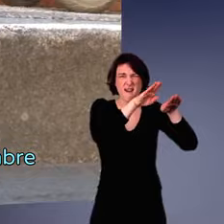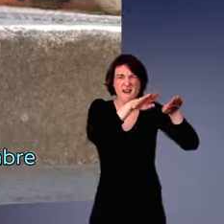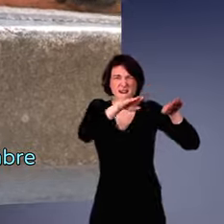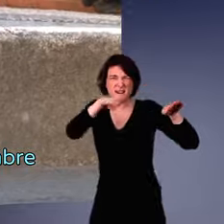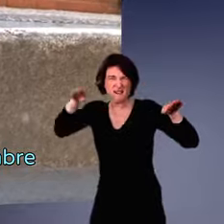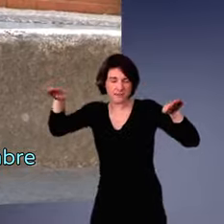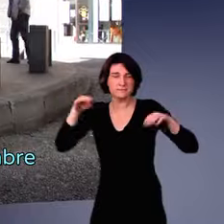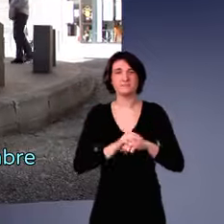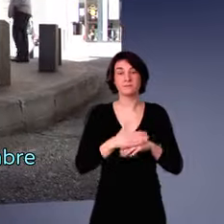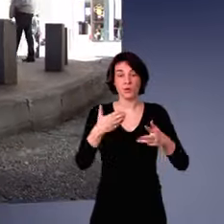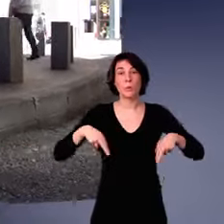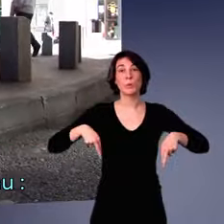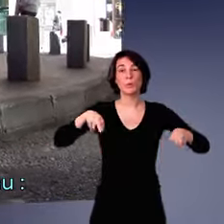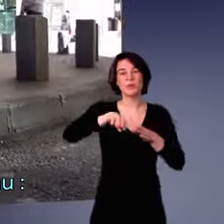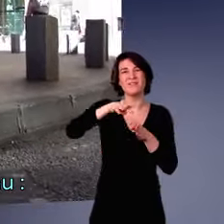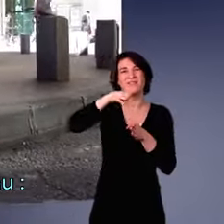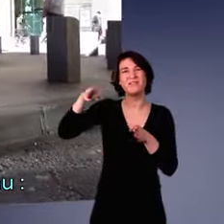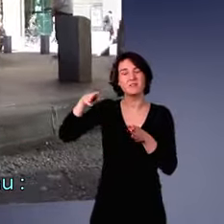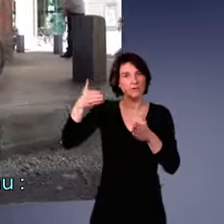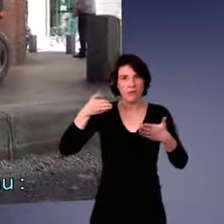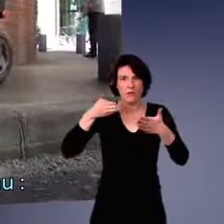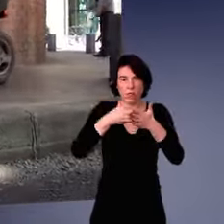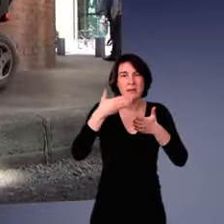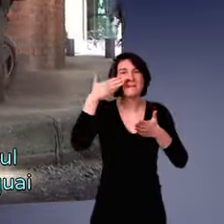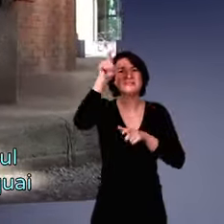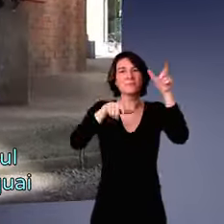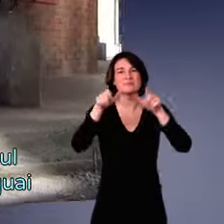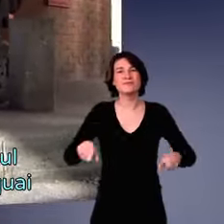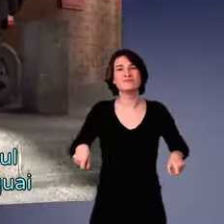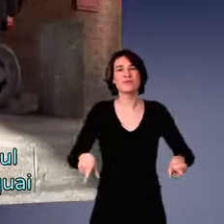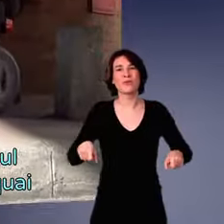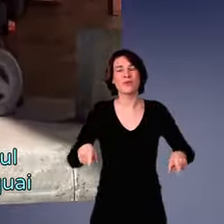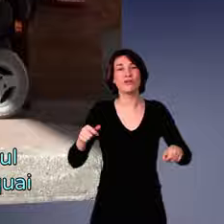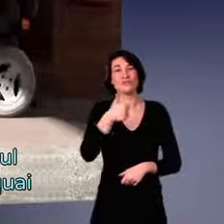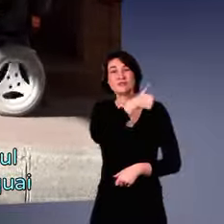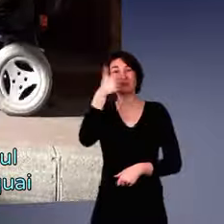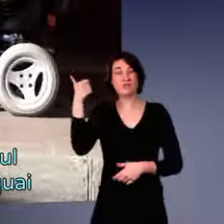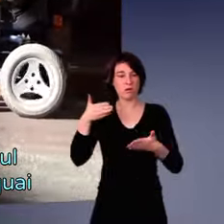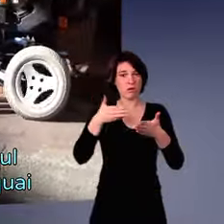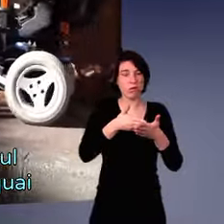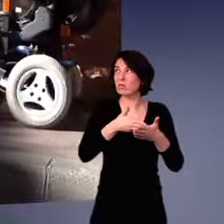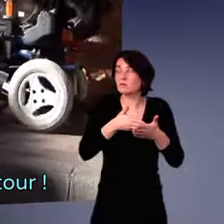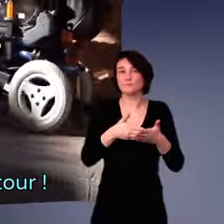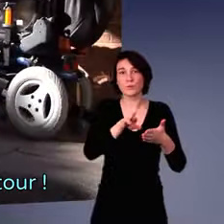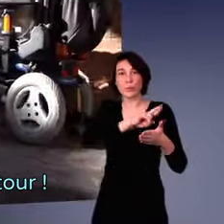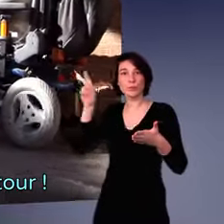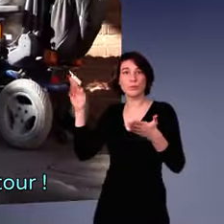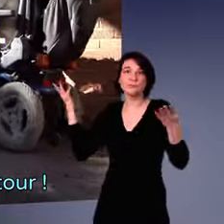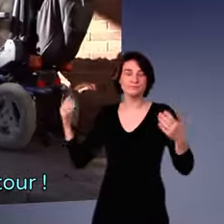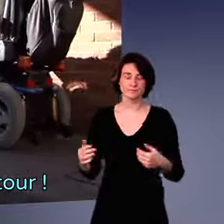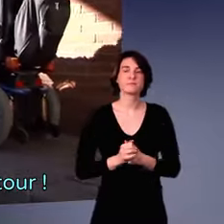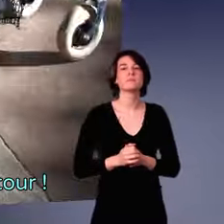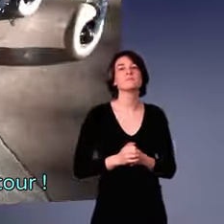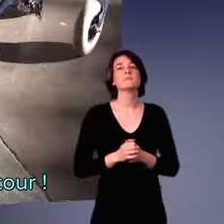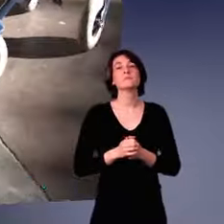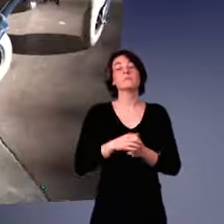qui compte un grand nombre de lignes de bus n'a aucun trottoir à niveau un usager en fauteuil seul ne peut pas atteindre le quai et n'a plus qu'à faire